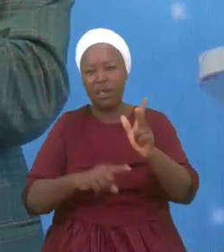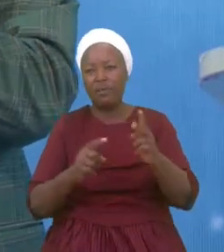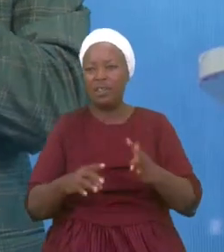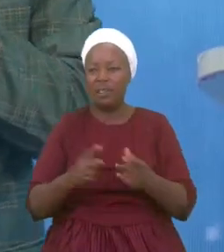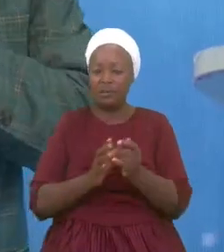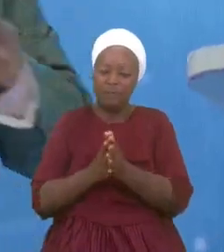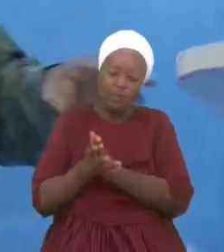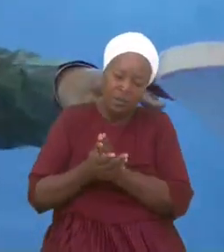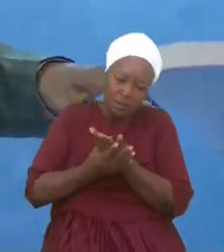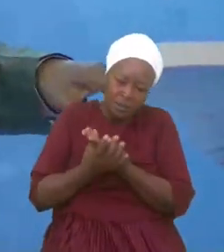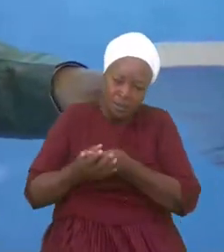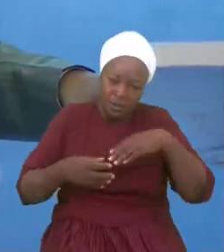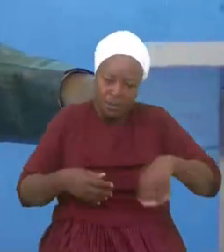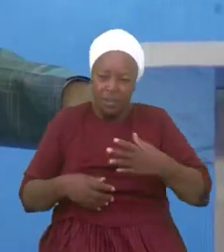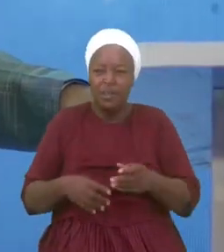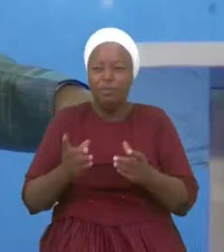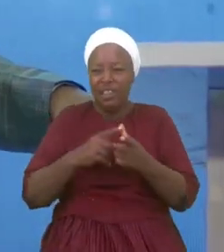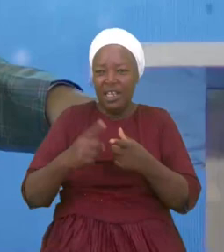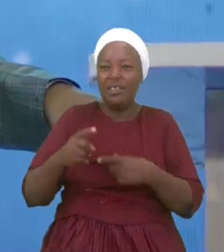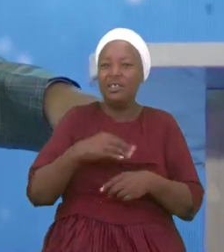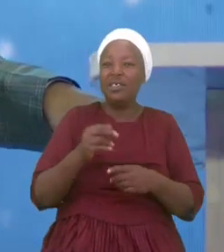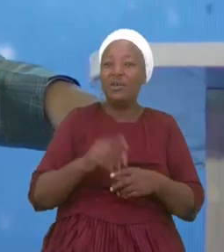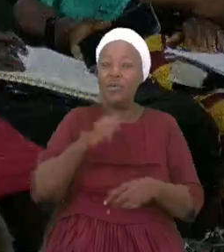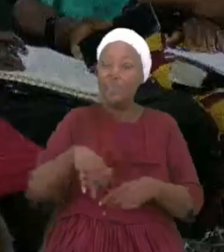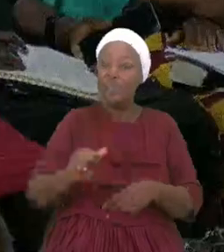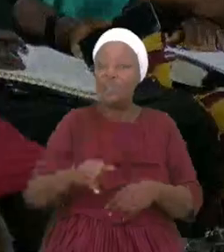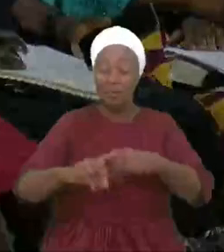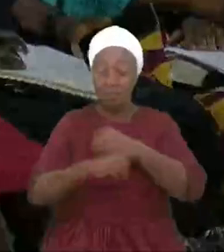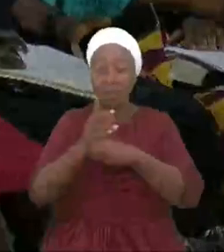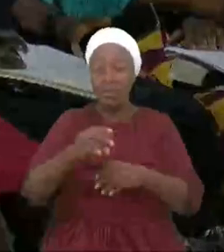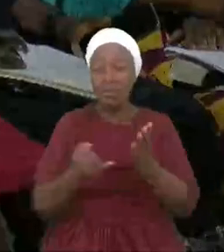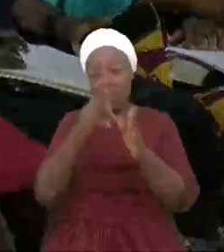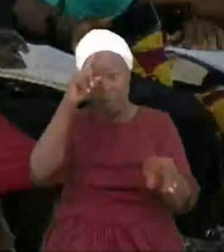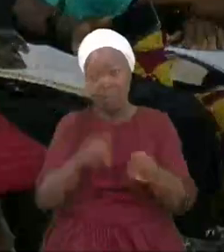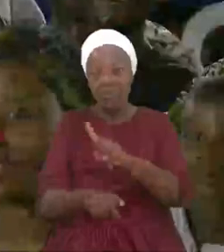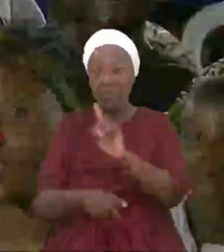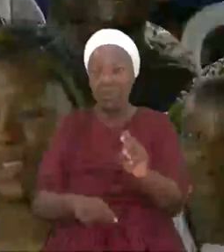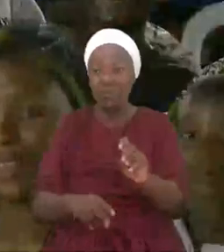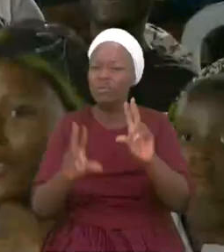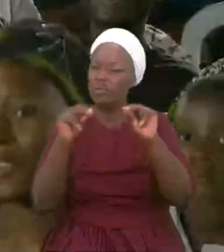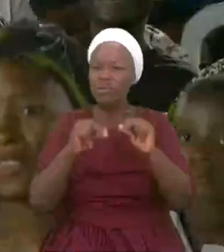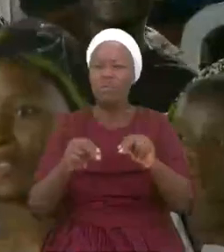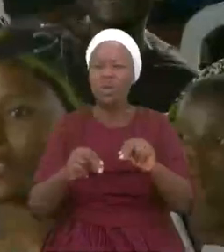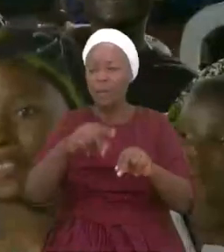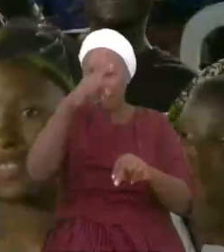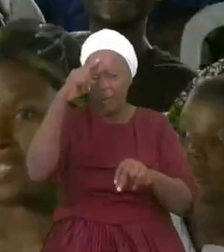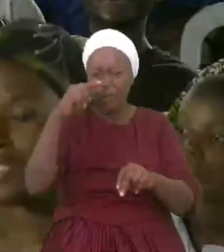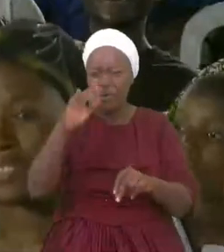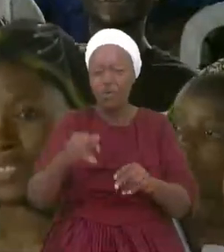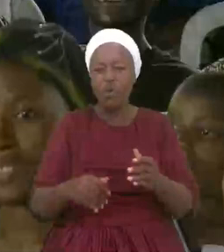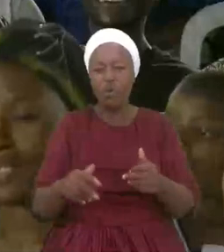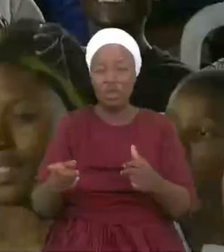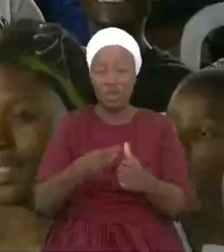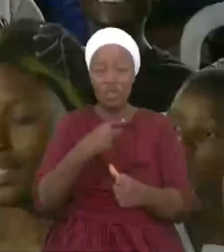oui le fouet ou bien le bâton le coup là un deux trois et puis après tout et puis toutefois